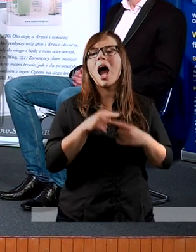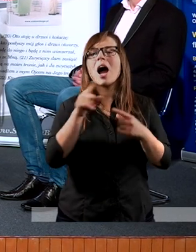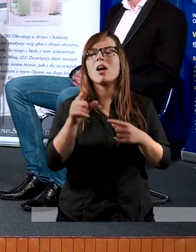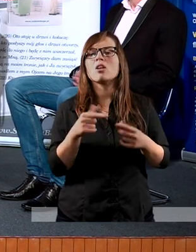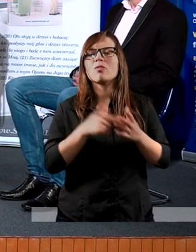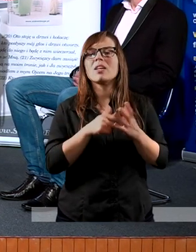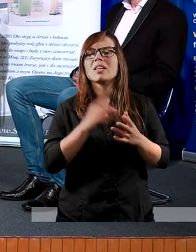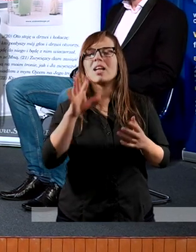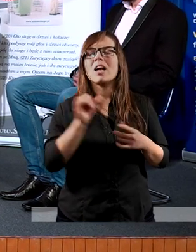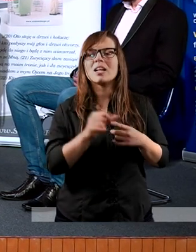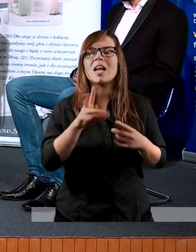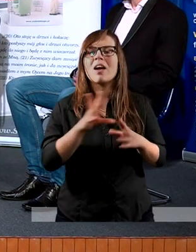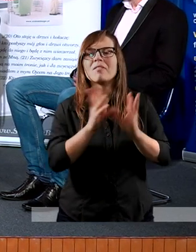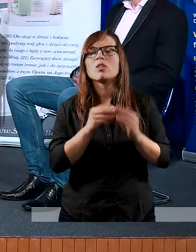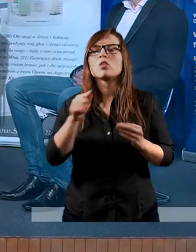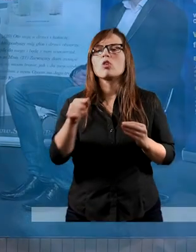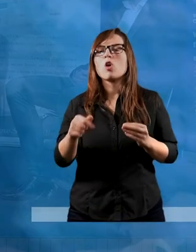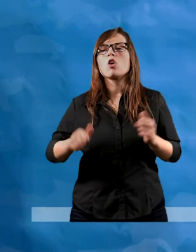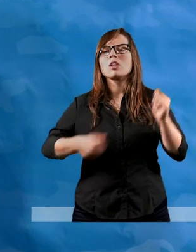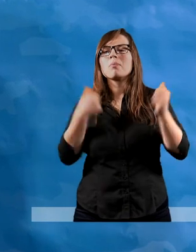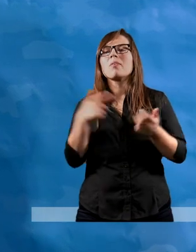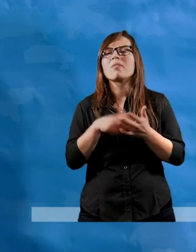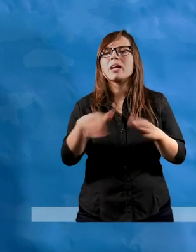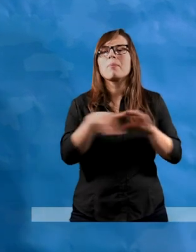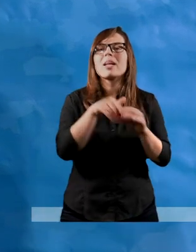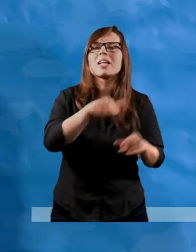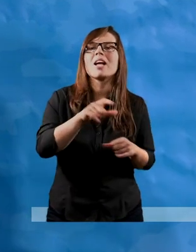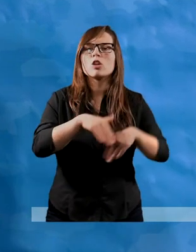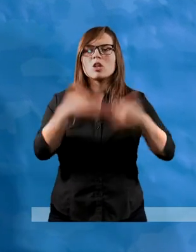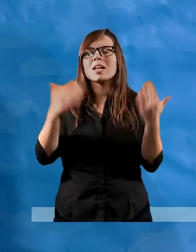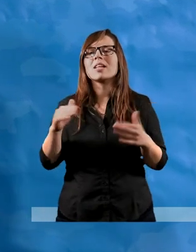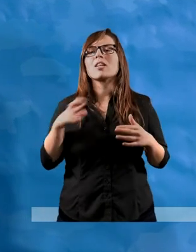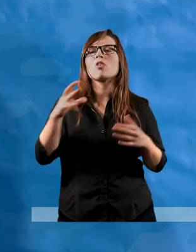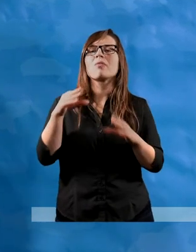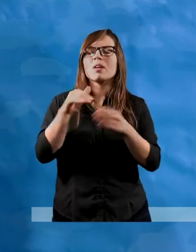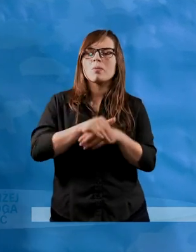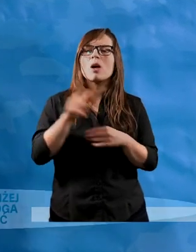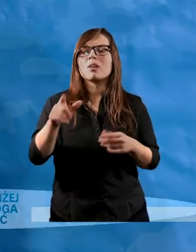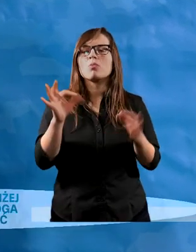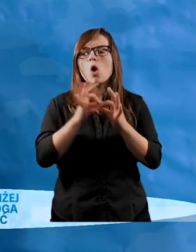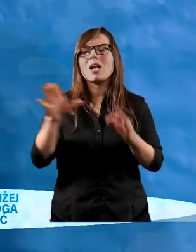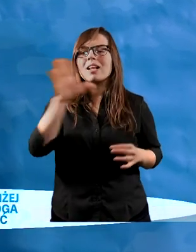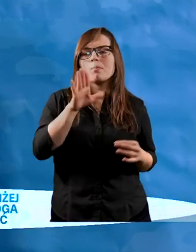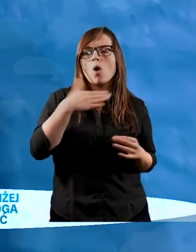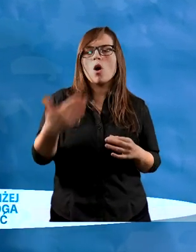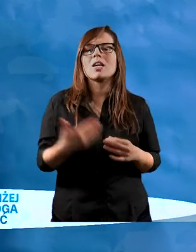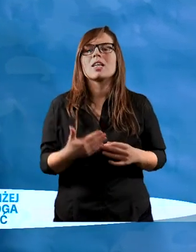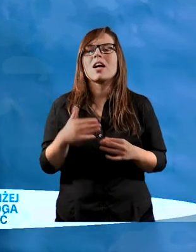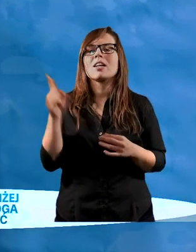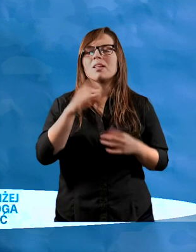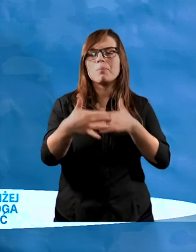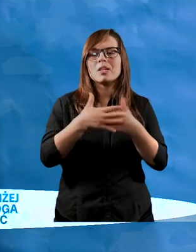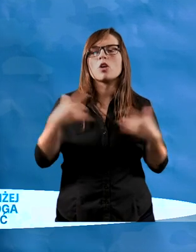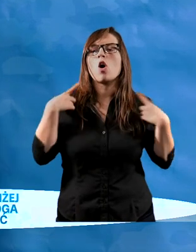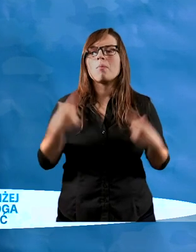co jest dla mnie najistotniejsze w tym wszystkim, to to, żeby rzeczywiście spędzać ten dzień w bliskości, w takim szczególnym kontakcie z Bogiem, z